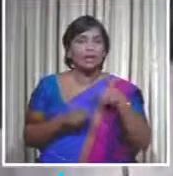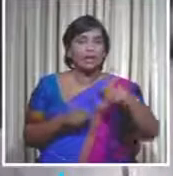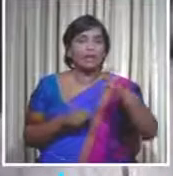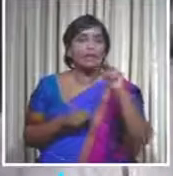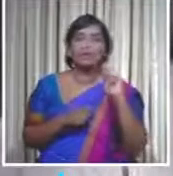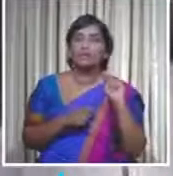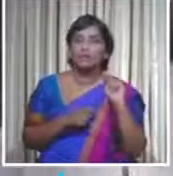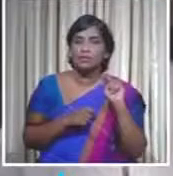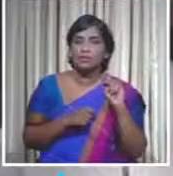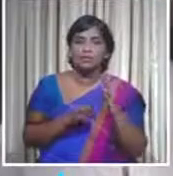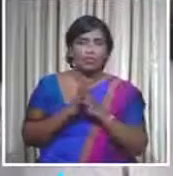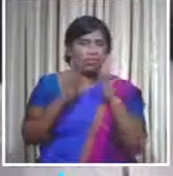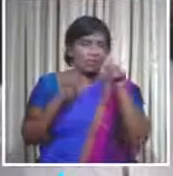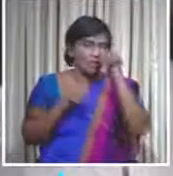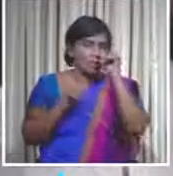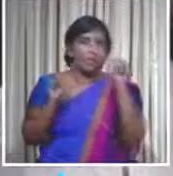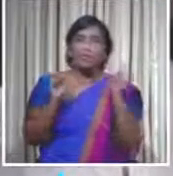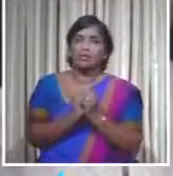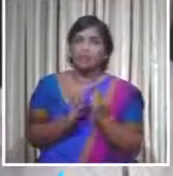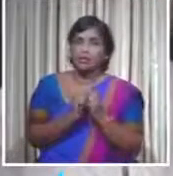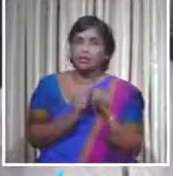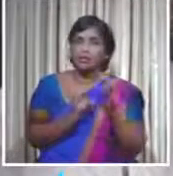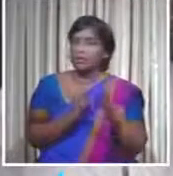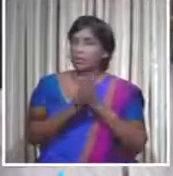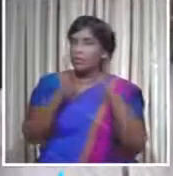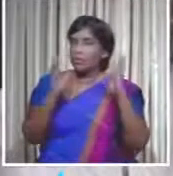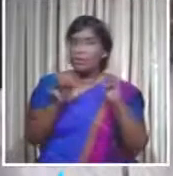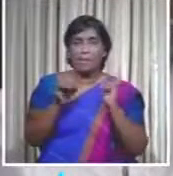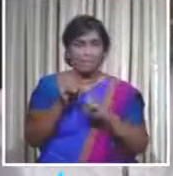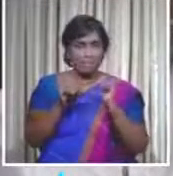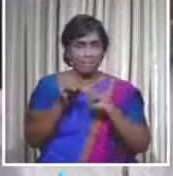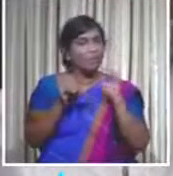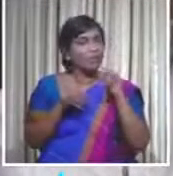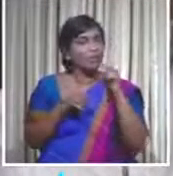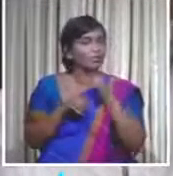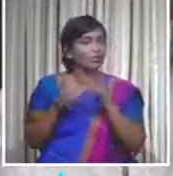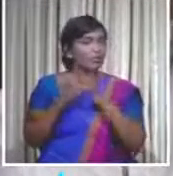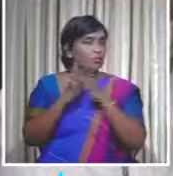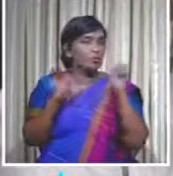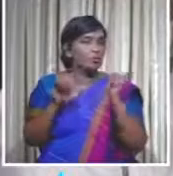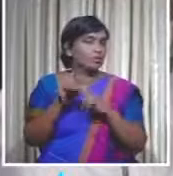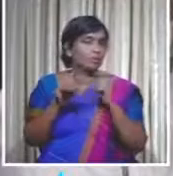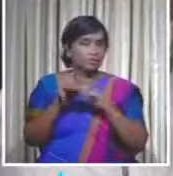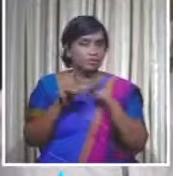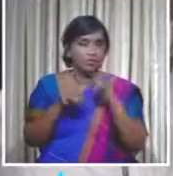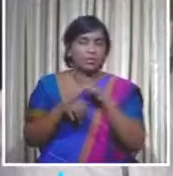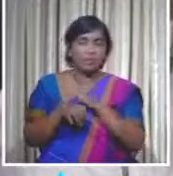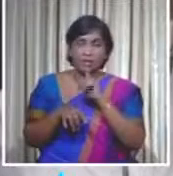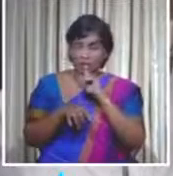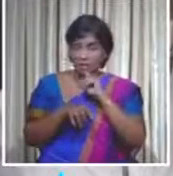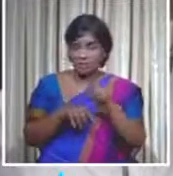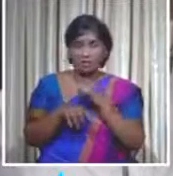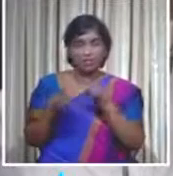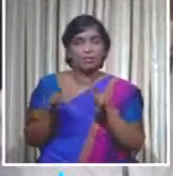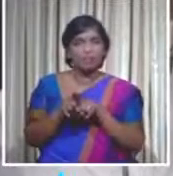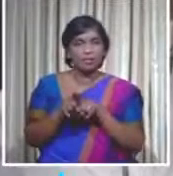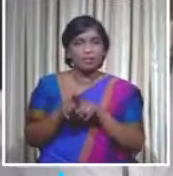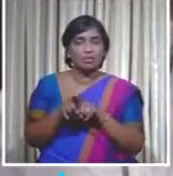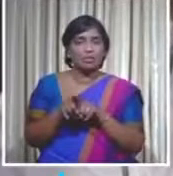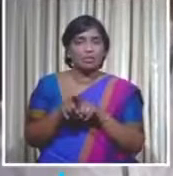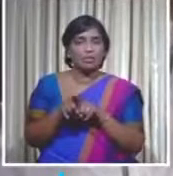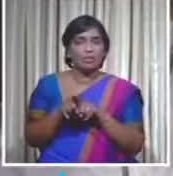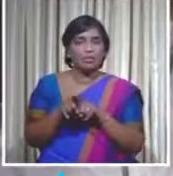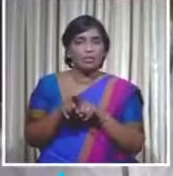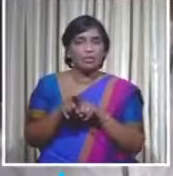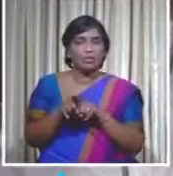20යි. විශාල මංකොල්ලයක් යනවා. ඒකට වඩා බරපතල දෙයක් තියෙනවා. ඒ බරපතල දේ තමයි එතුමා කියලා තියෙනවා ප්‍රොපෝන් එක